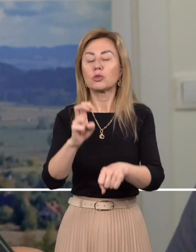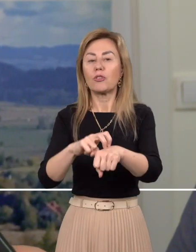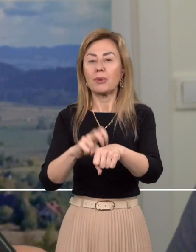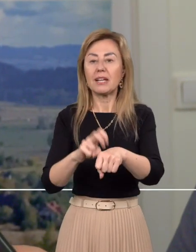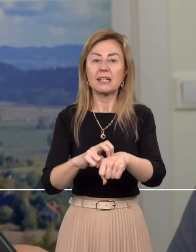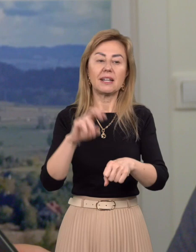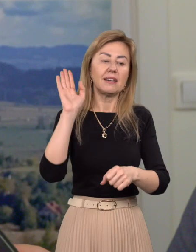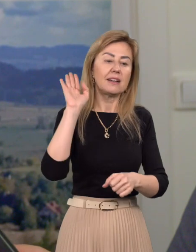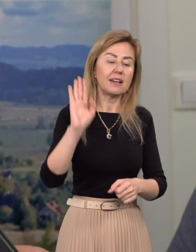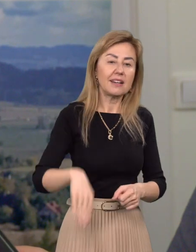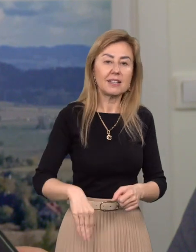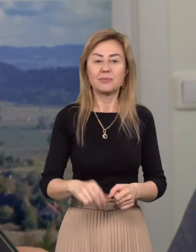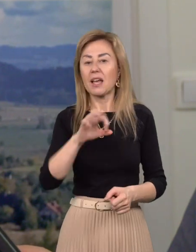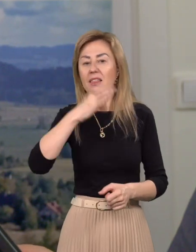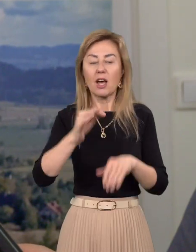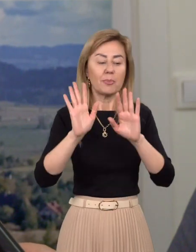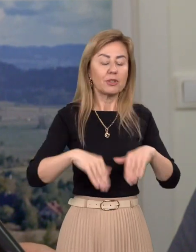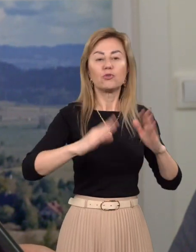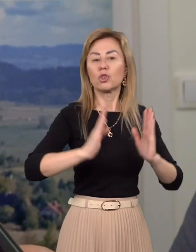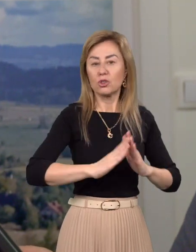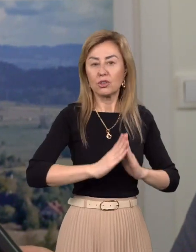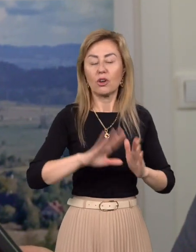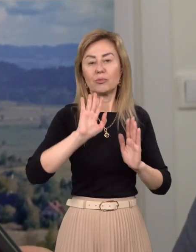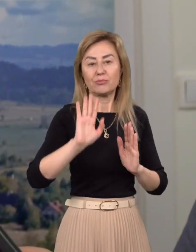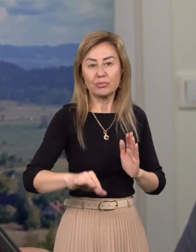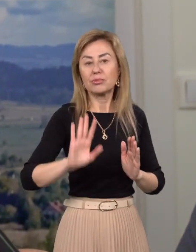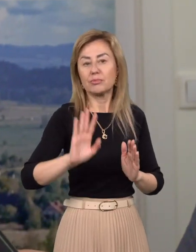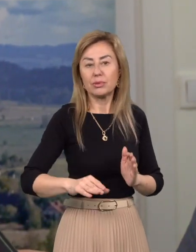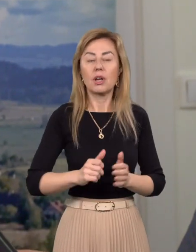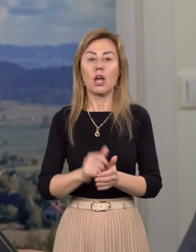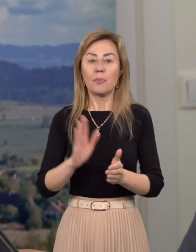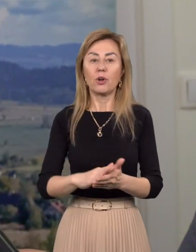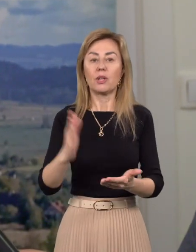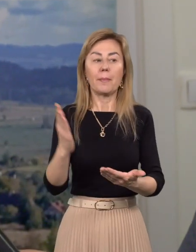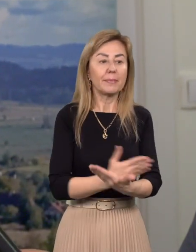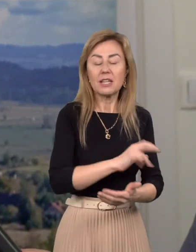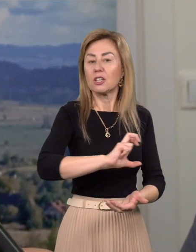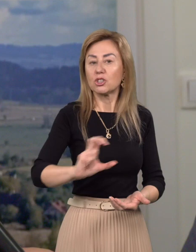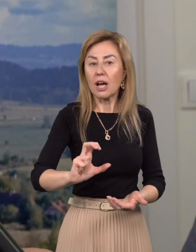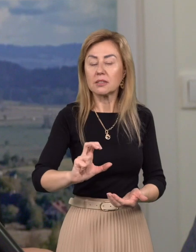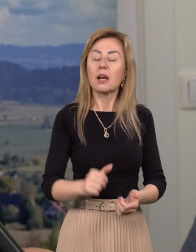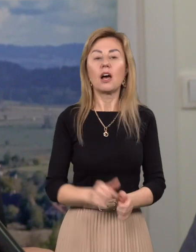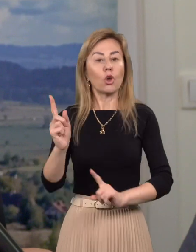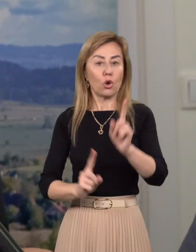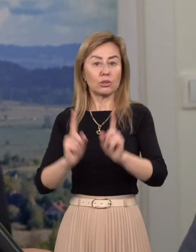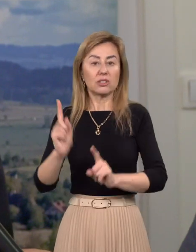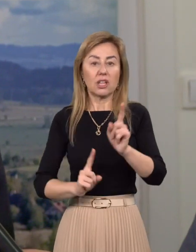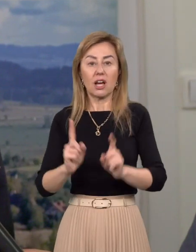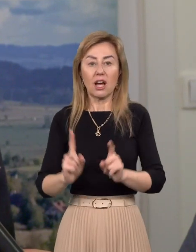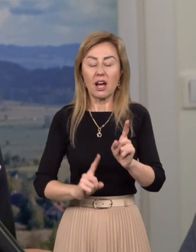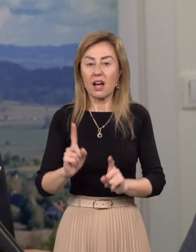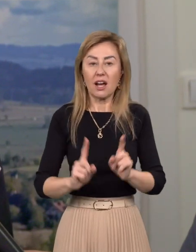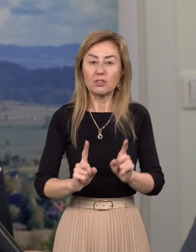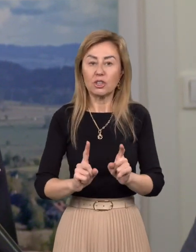są tysiące powodów do tego, żeby to odłożyć na jutro, pojutrze, albo nie pojechać, a tu niejednokrotnie